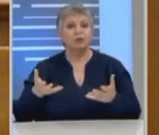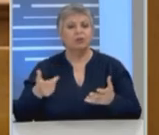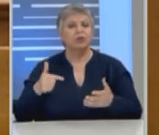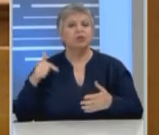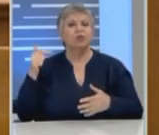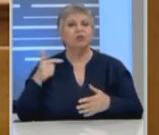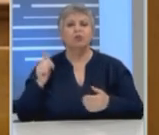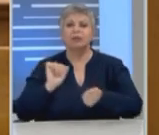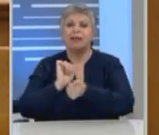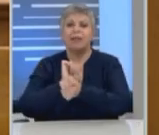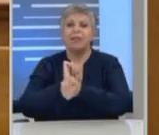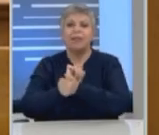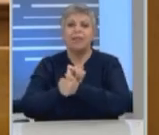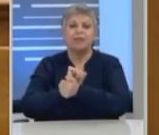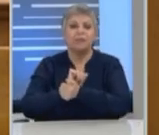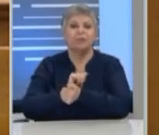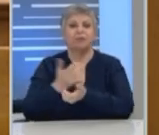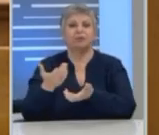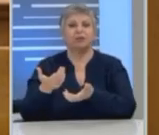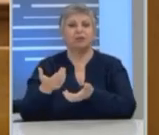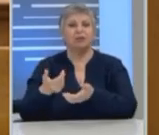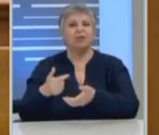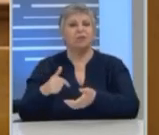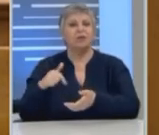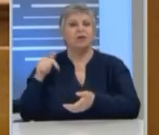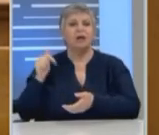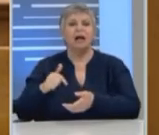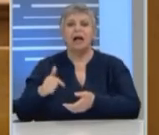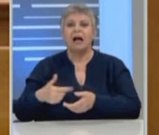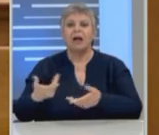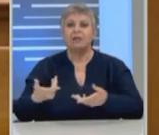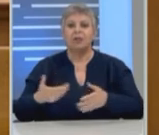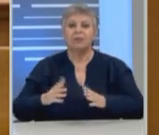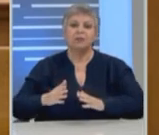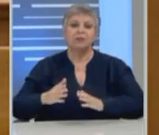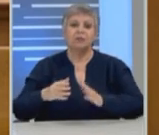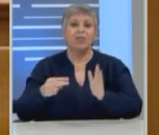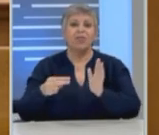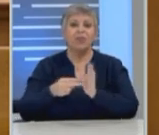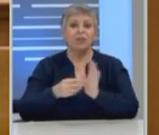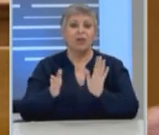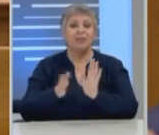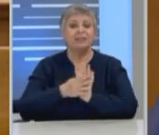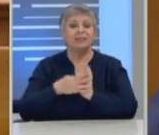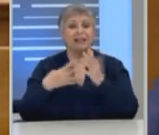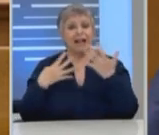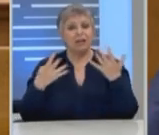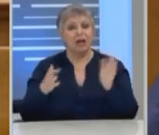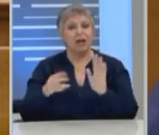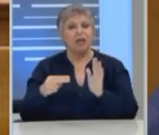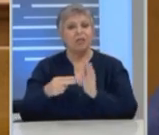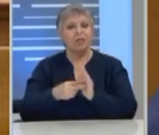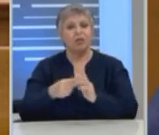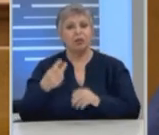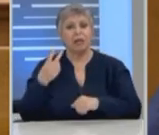δέσμευση, η απέτηση και η δέσμευση για να υλοποιήσουμε το 2019 και το 2020